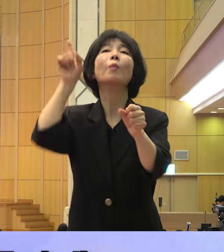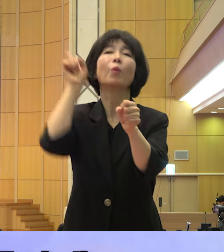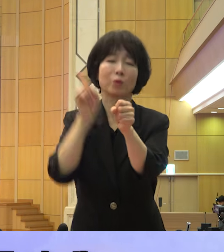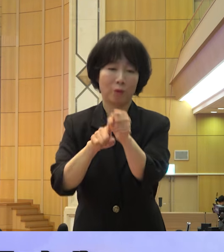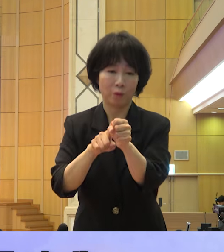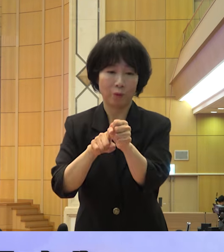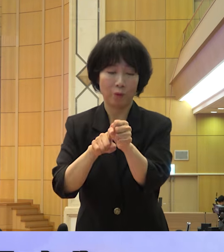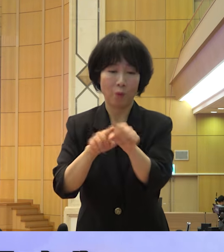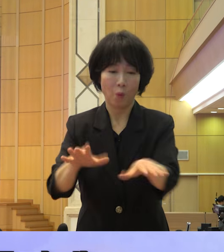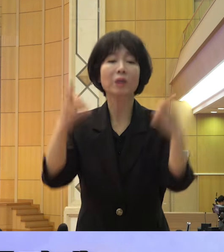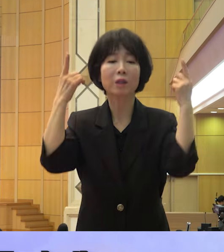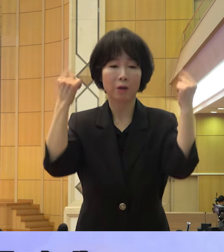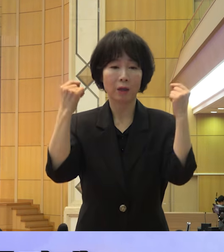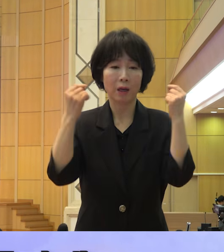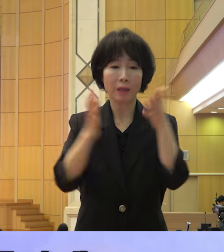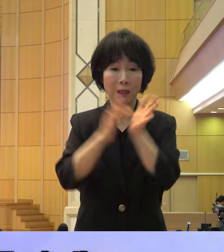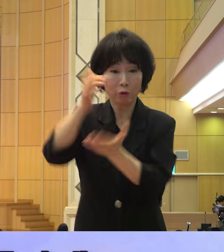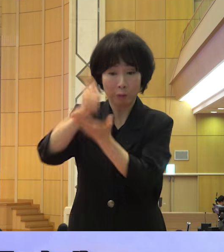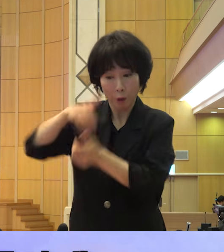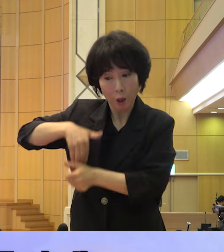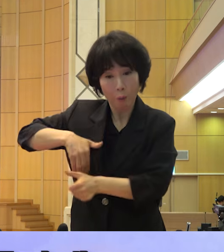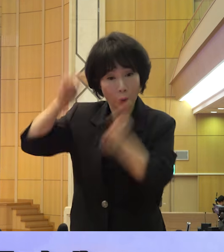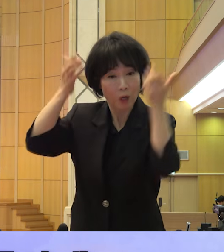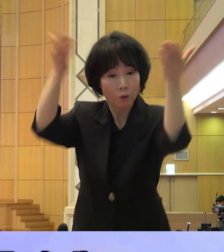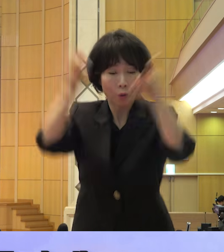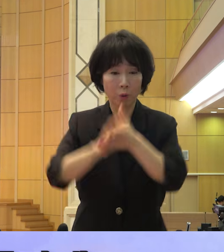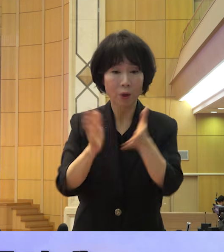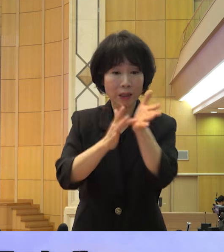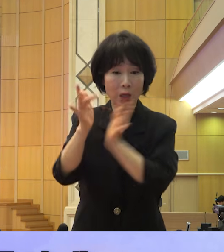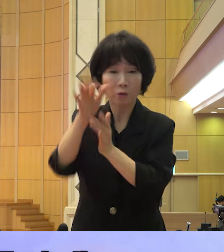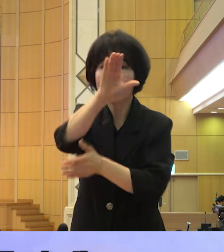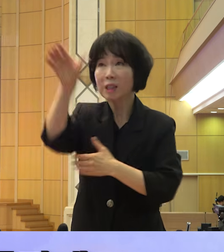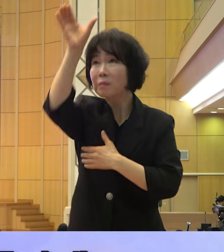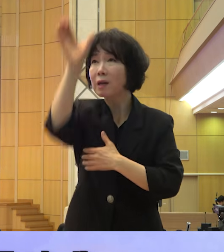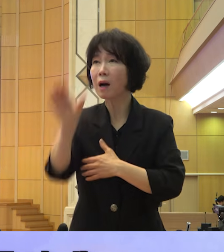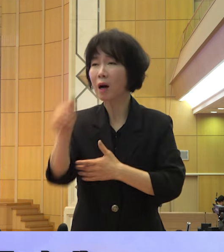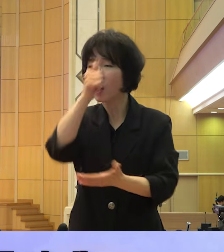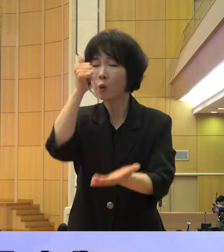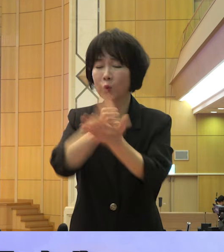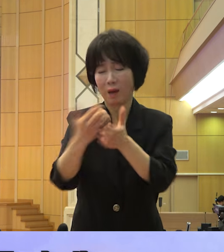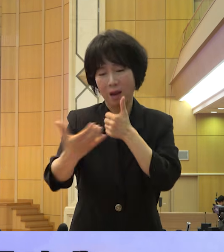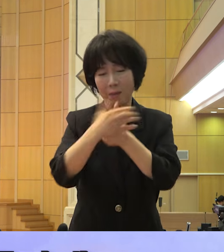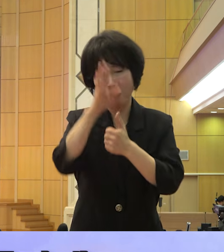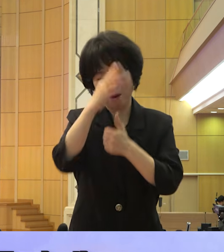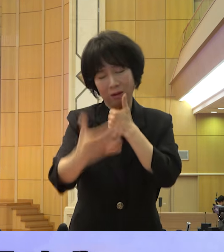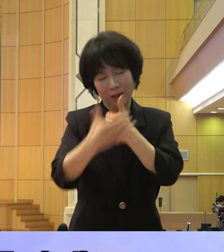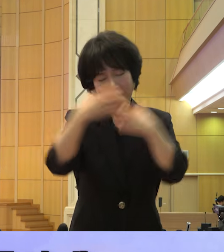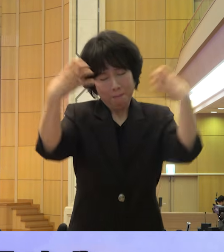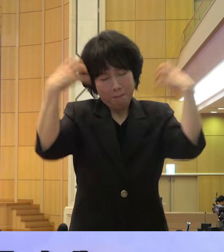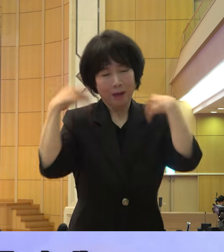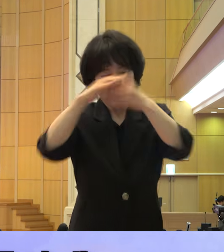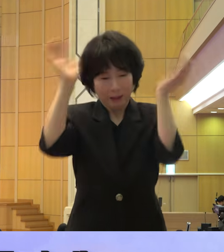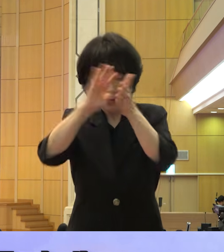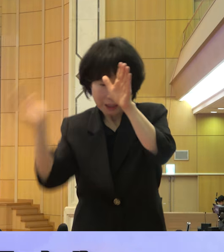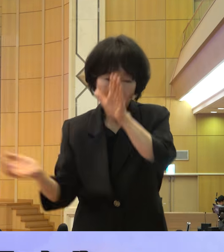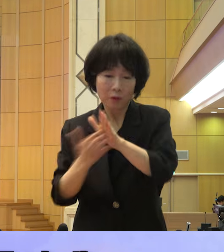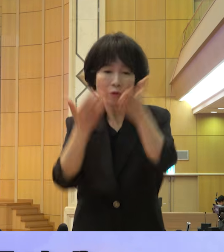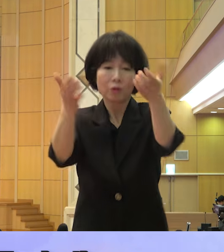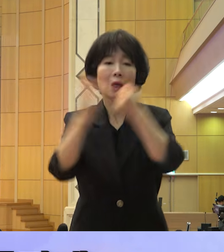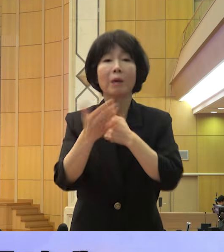하시려고 이렇게 독생자를 보내주셨고, 예수님이 십자가에서 죄짐 질병이진 가난짐을 다 짊어지고 다